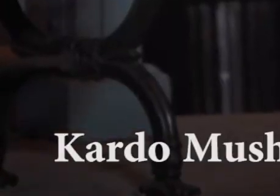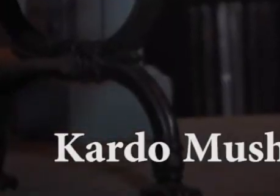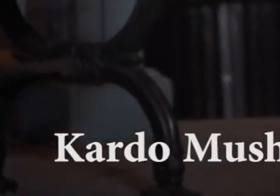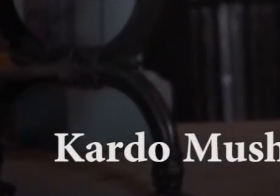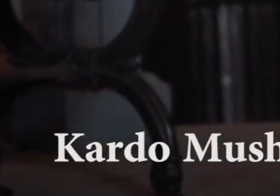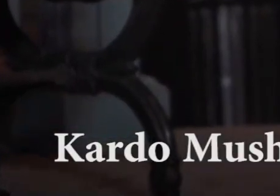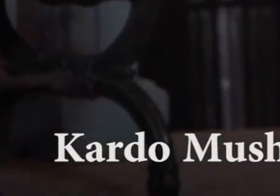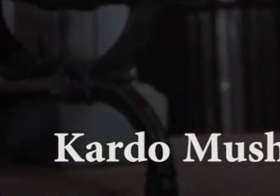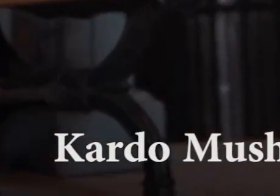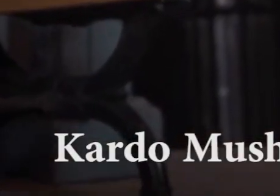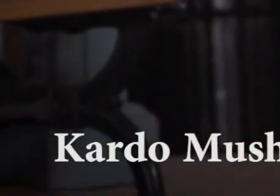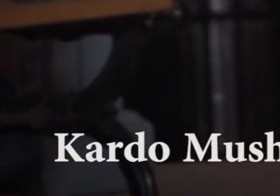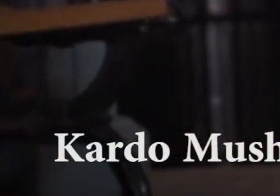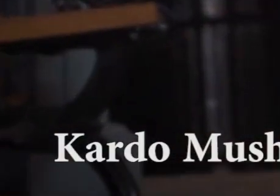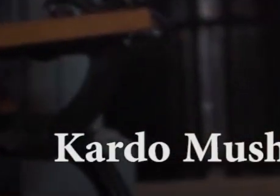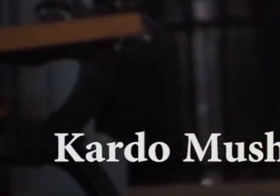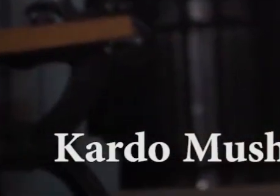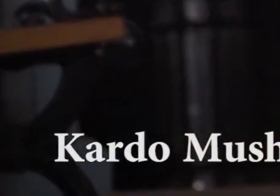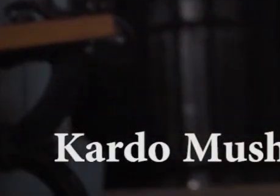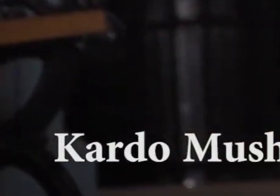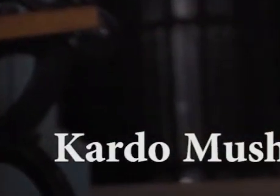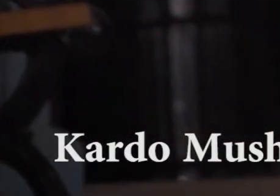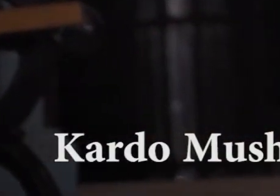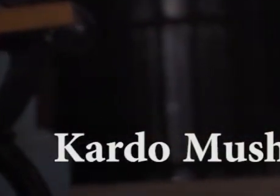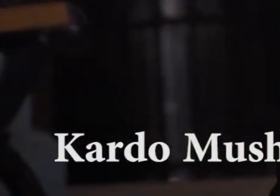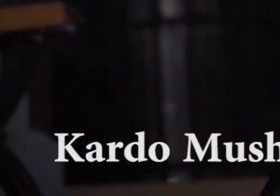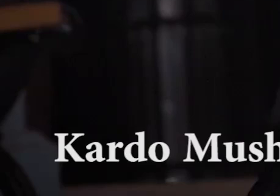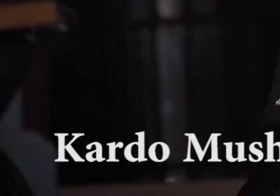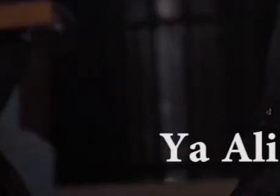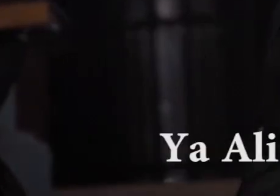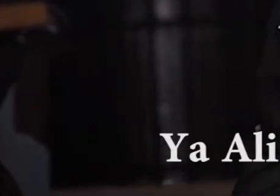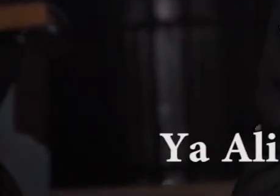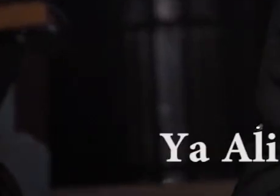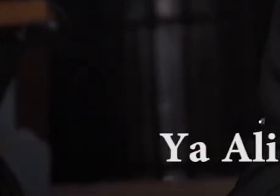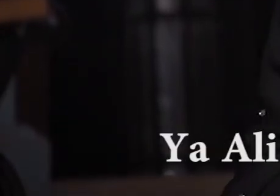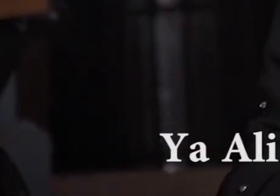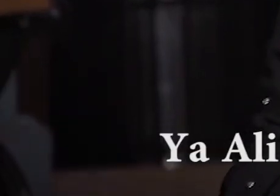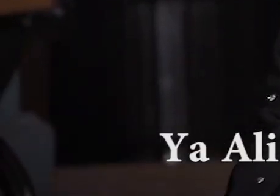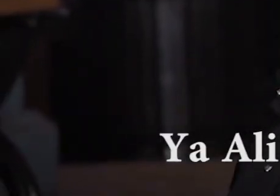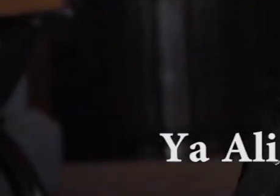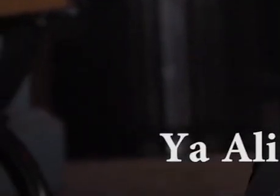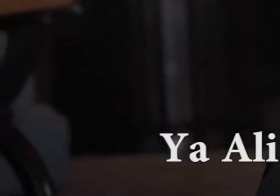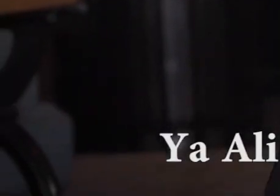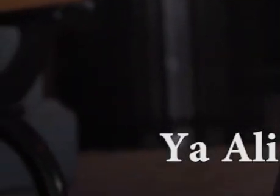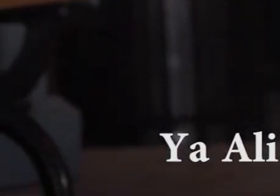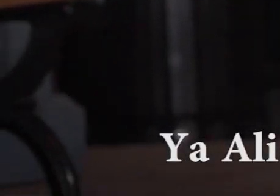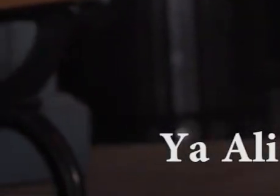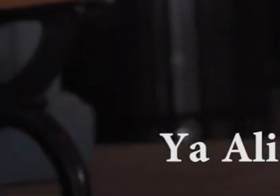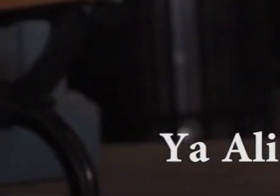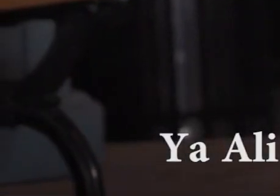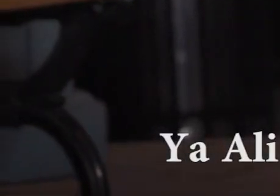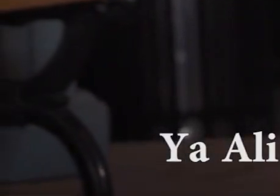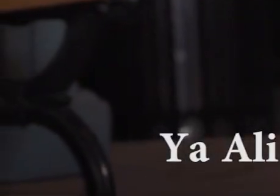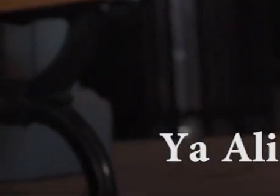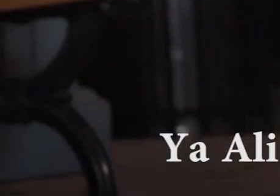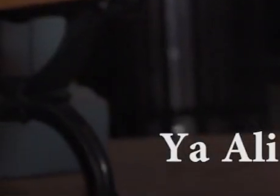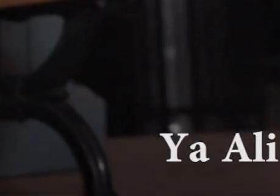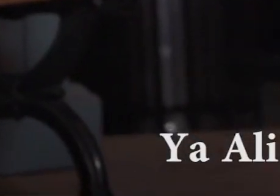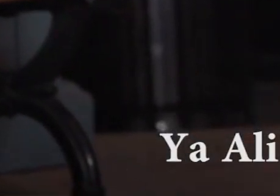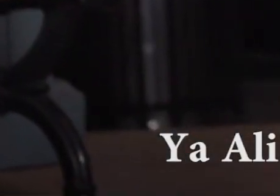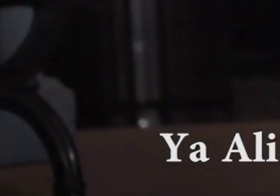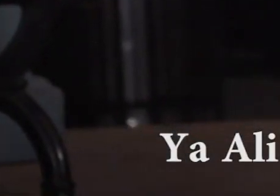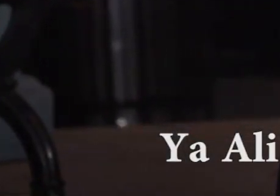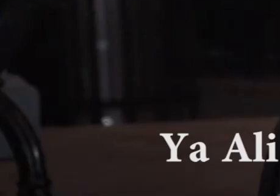कर दो मुश्किल कुशाई मेरी. Ya Ali, Ya Ali, Ya